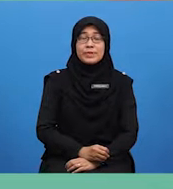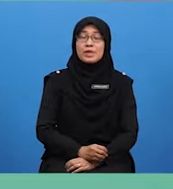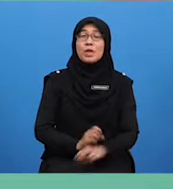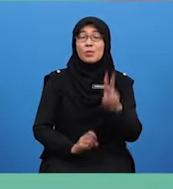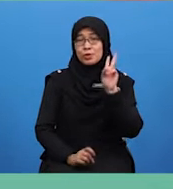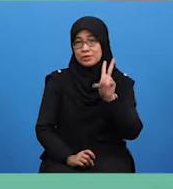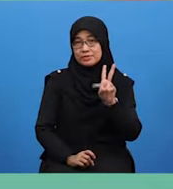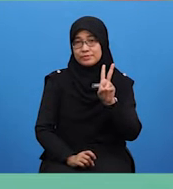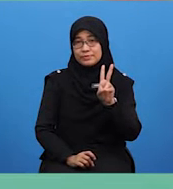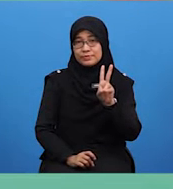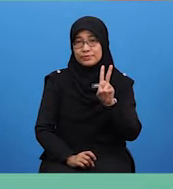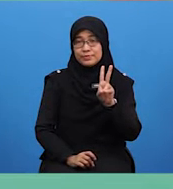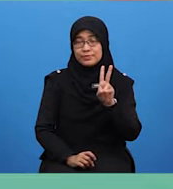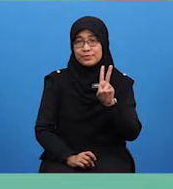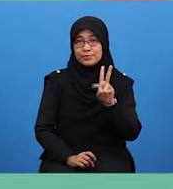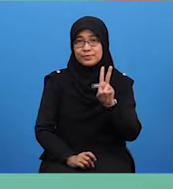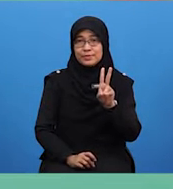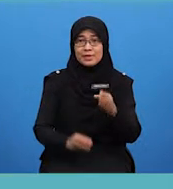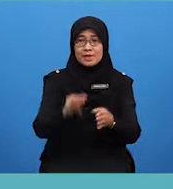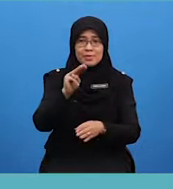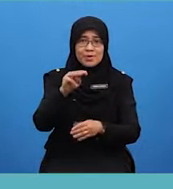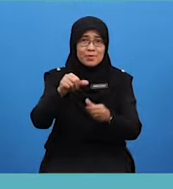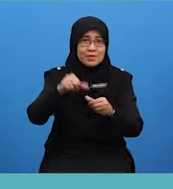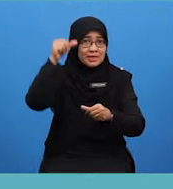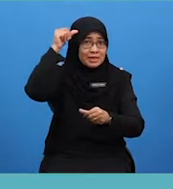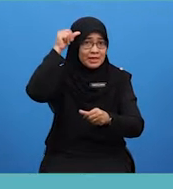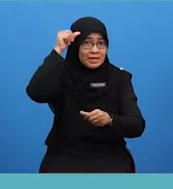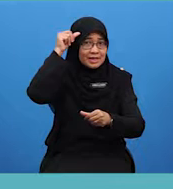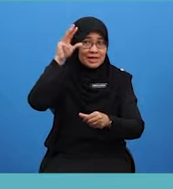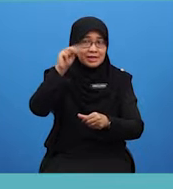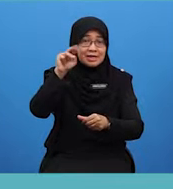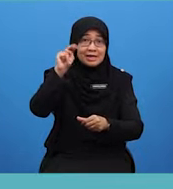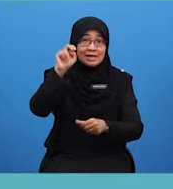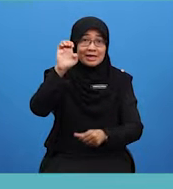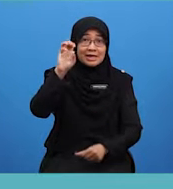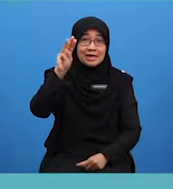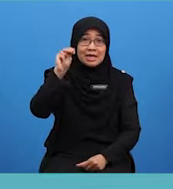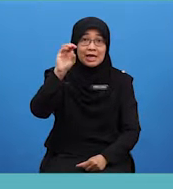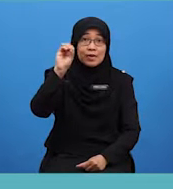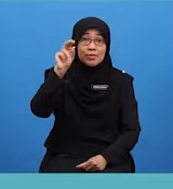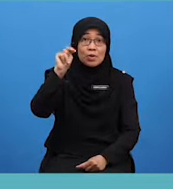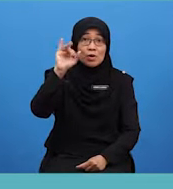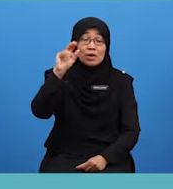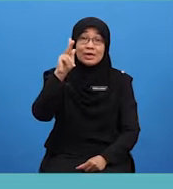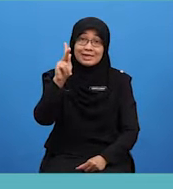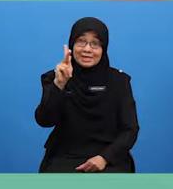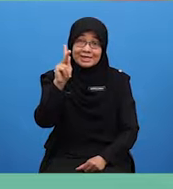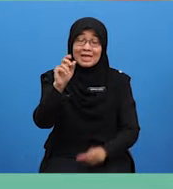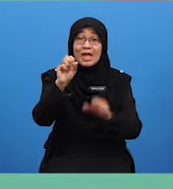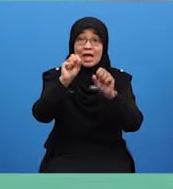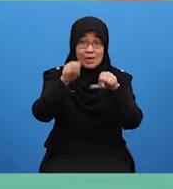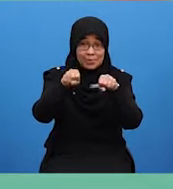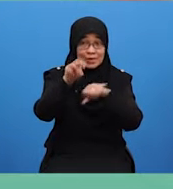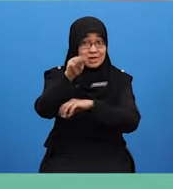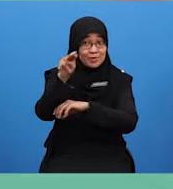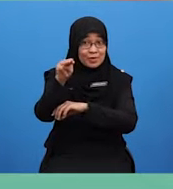Soalan kedua. Masihkah murid-murid ingat tentang mnemonik yang kita belajar untuk kita haid? Boleh